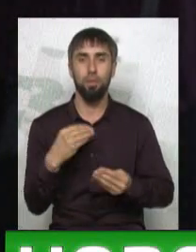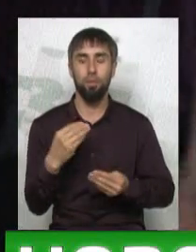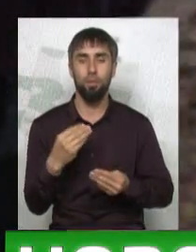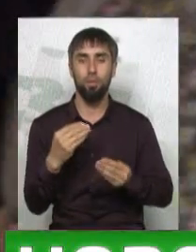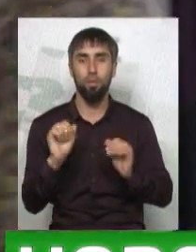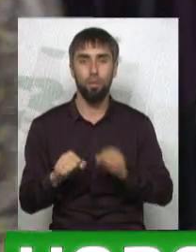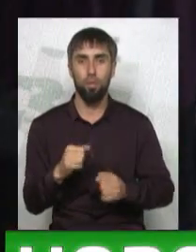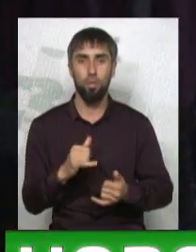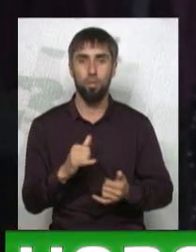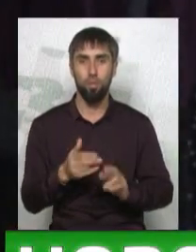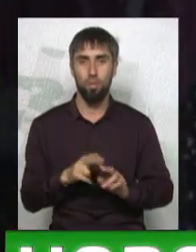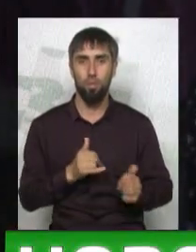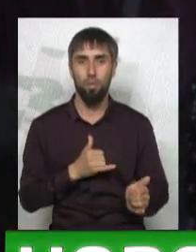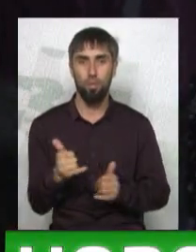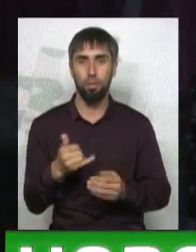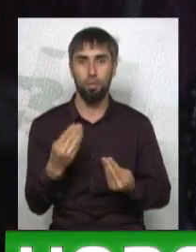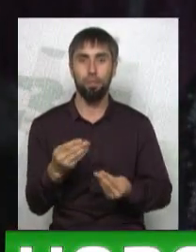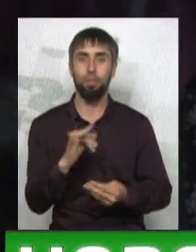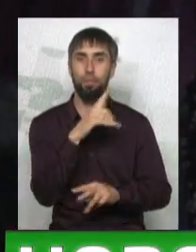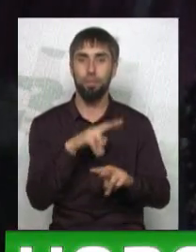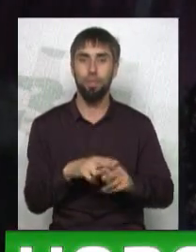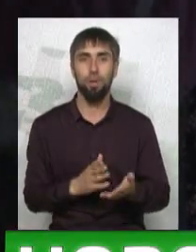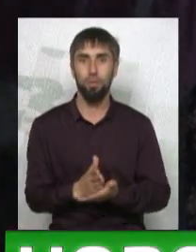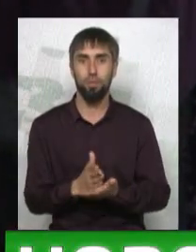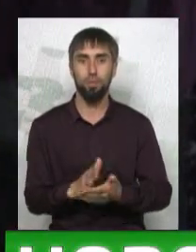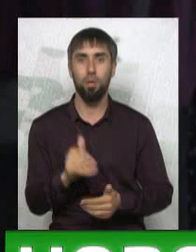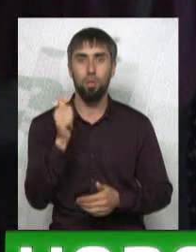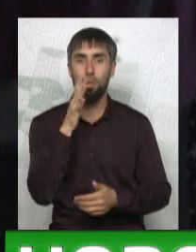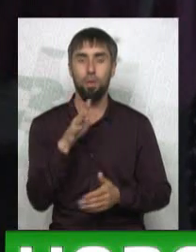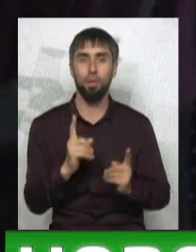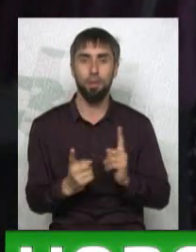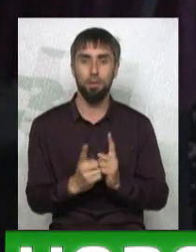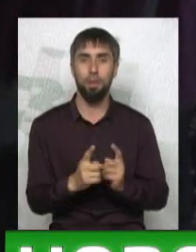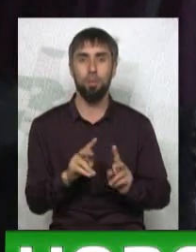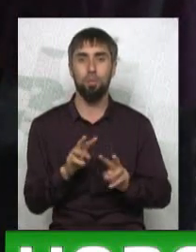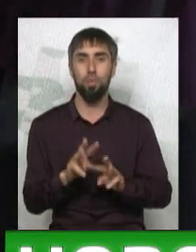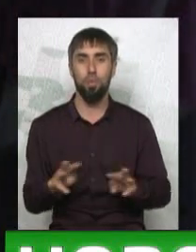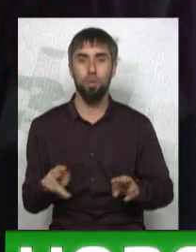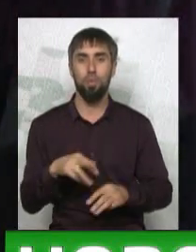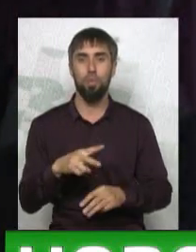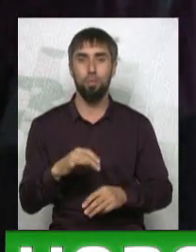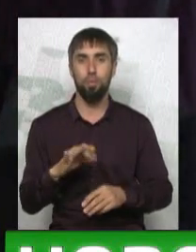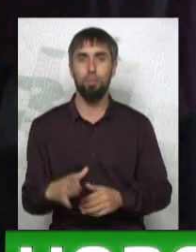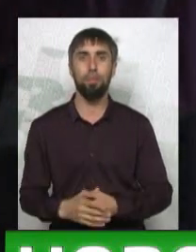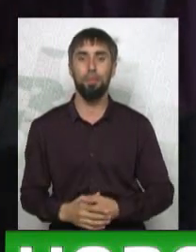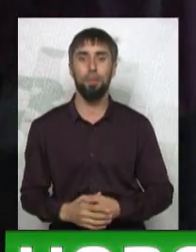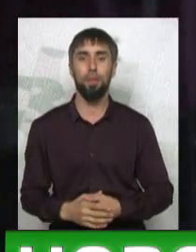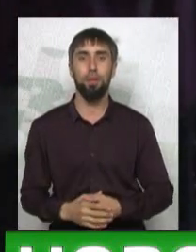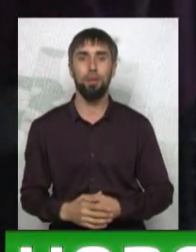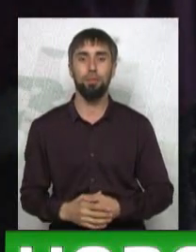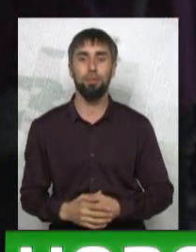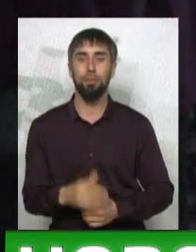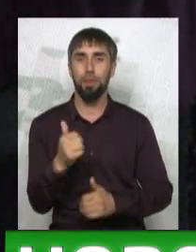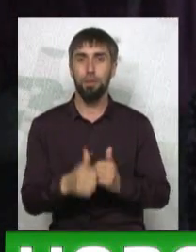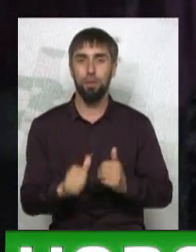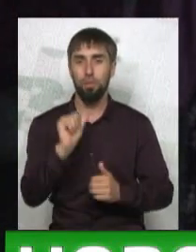условия, а также там на месте службы, которые встречают миллионами паломников, с